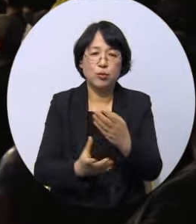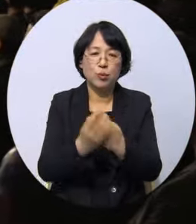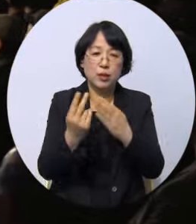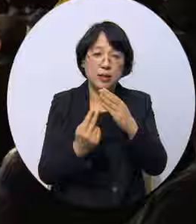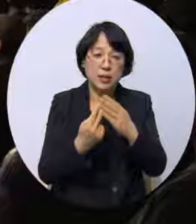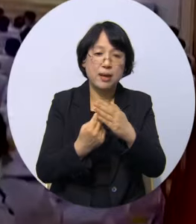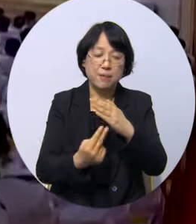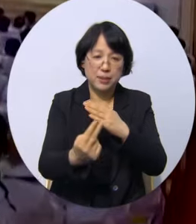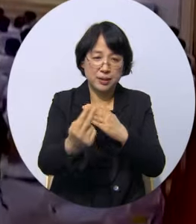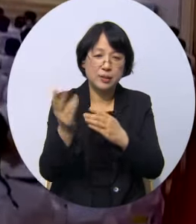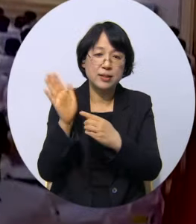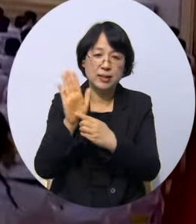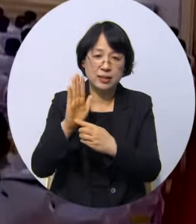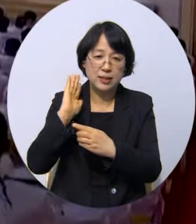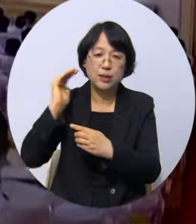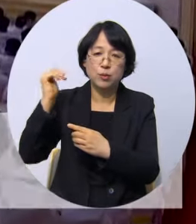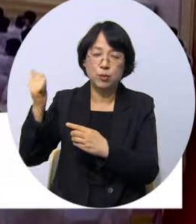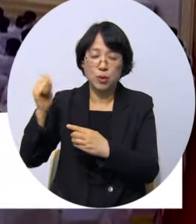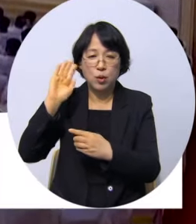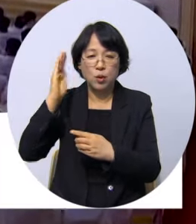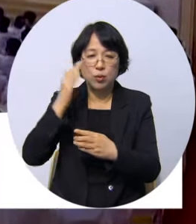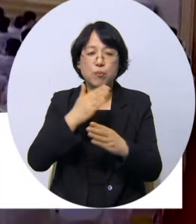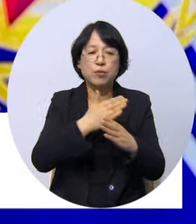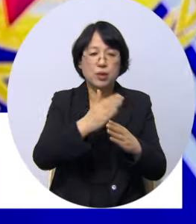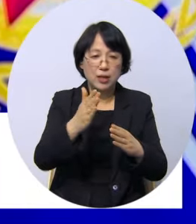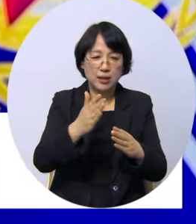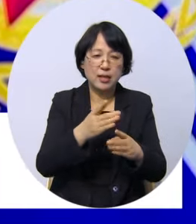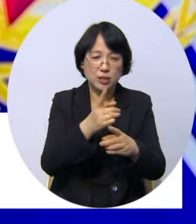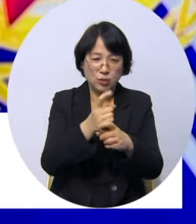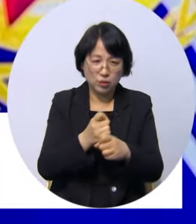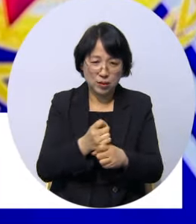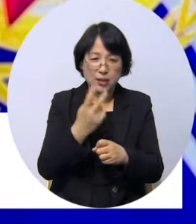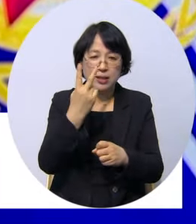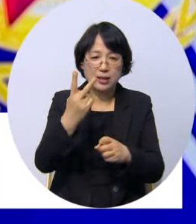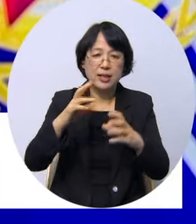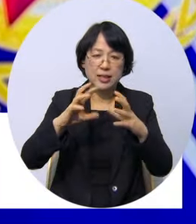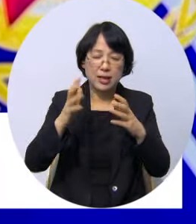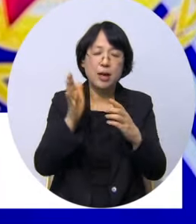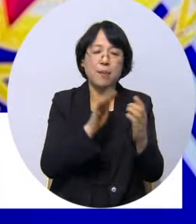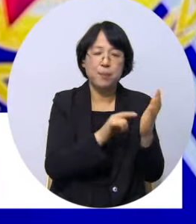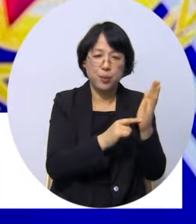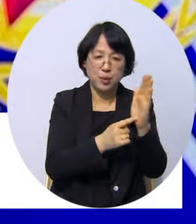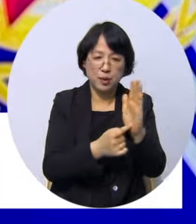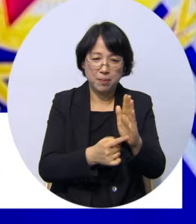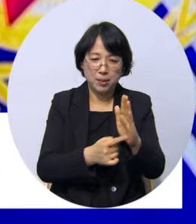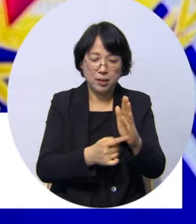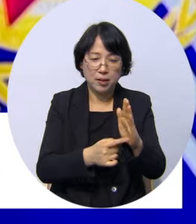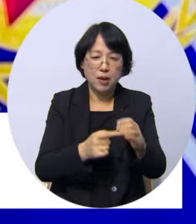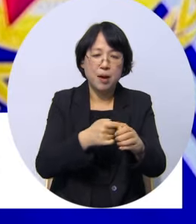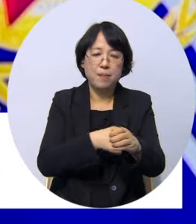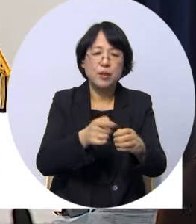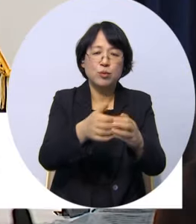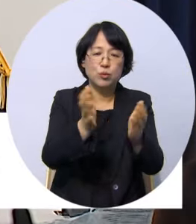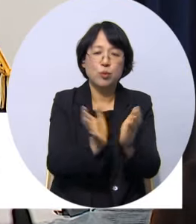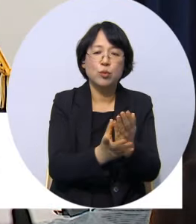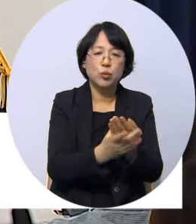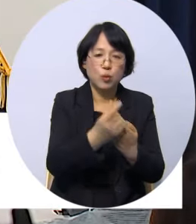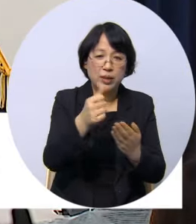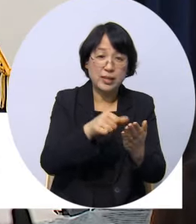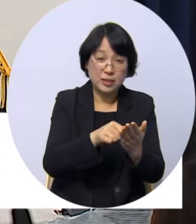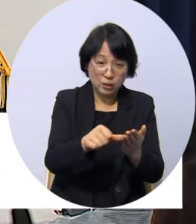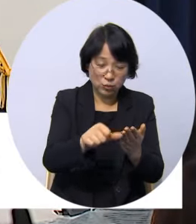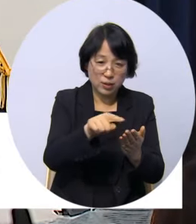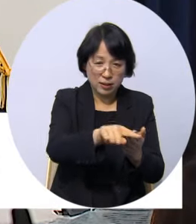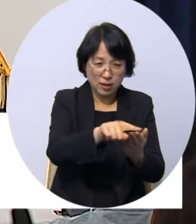대통령 최근 북한이 적대적이 국가를 표명하면서 민족 통일 지우기에 나서고 있는 가운데 통일부는